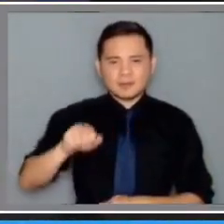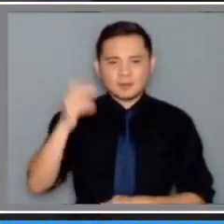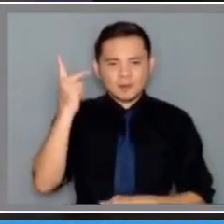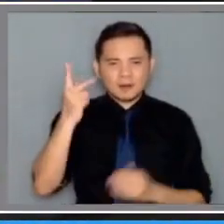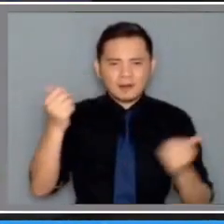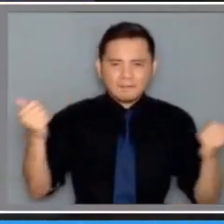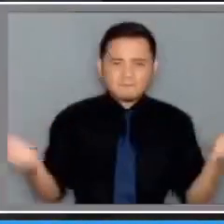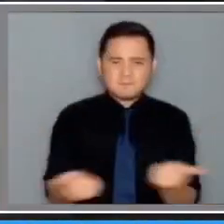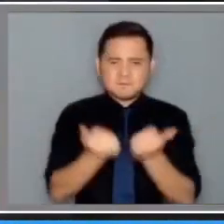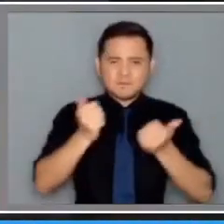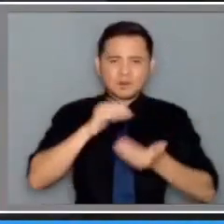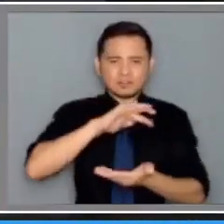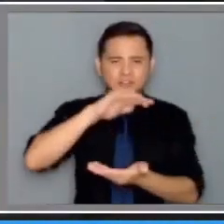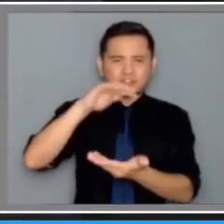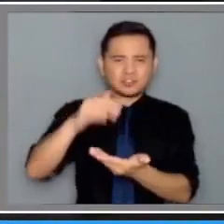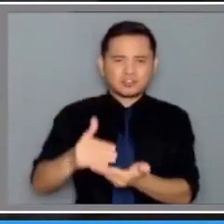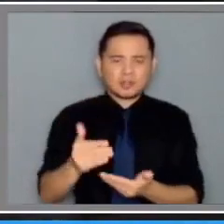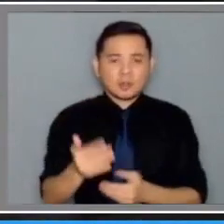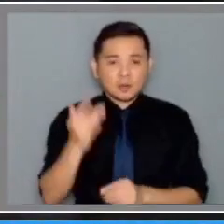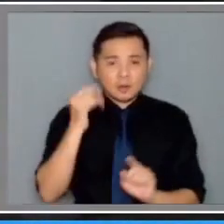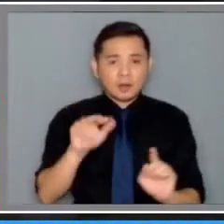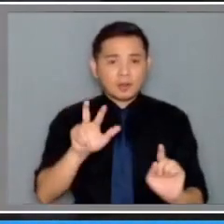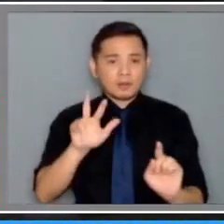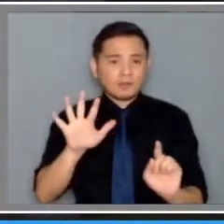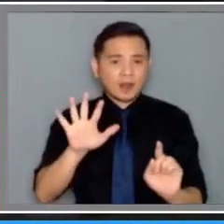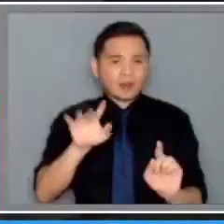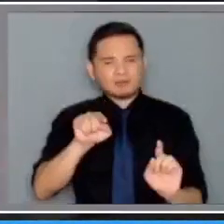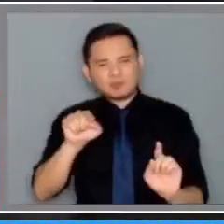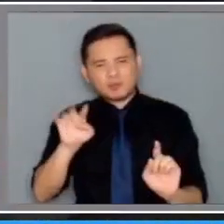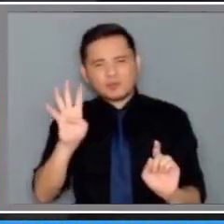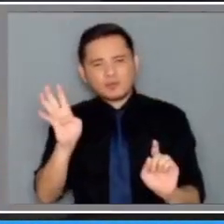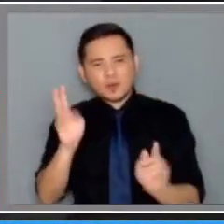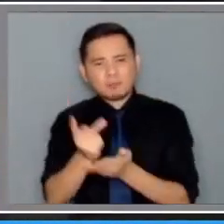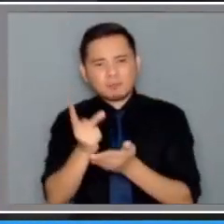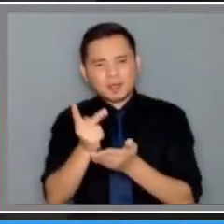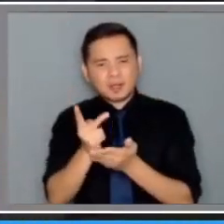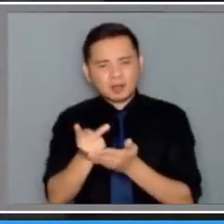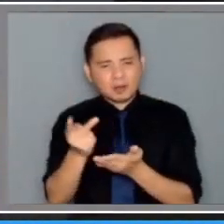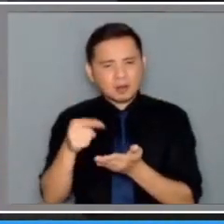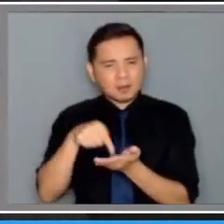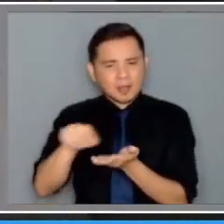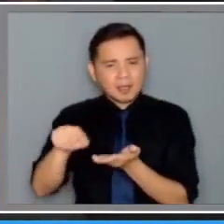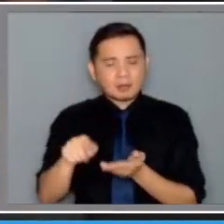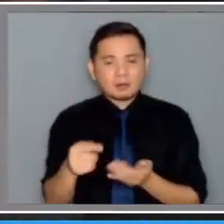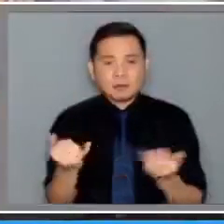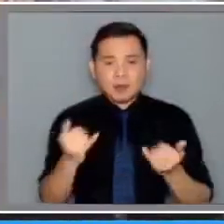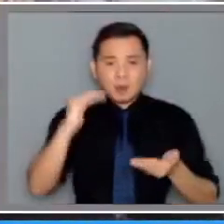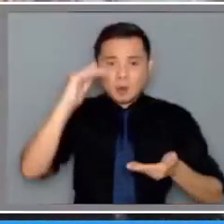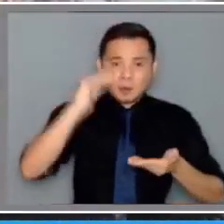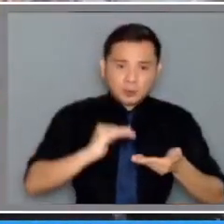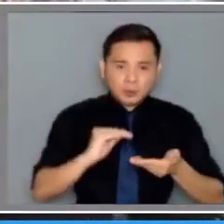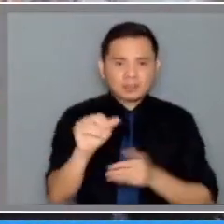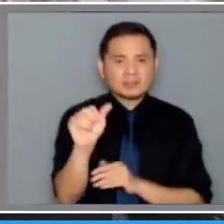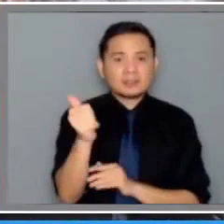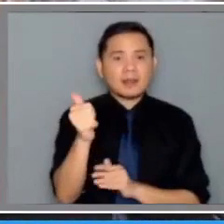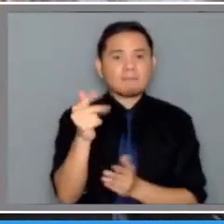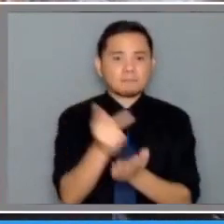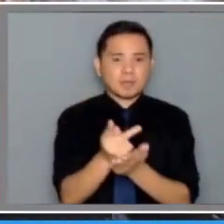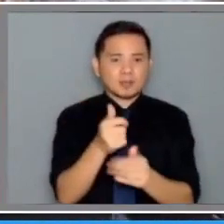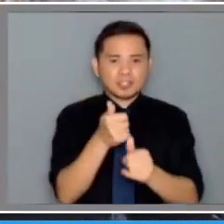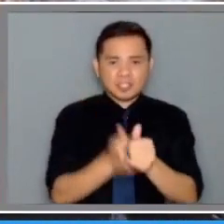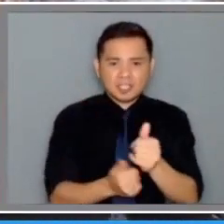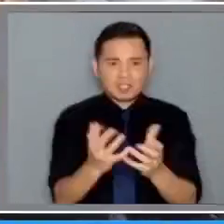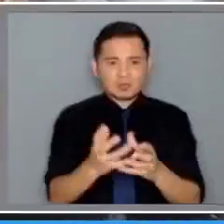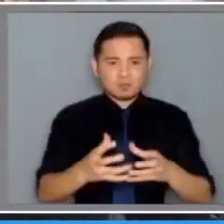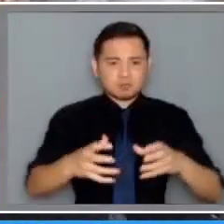magsasaka, mula po sa dating 35 hanggang 40 pesos, nasa 10 pesos na lamang ang presyo ng kada piraso ng pinya